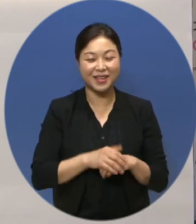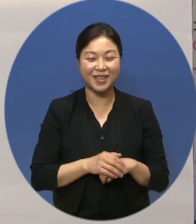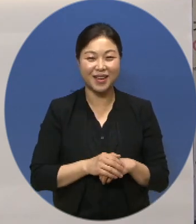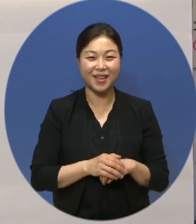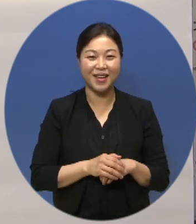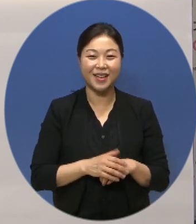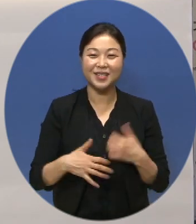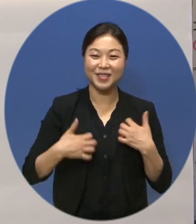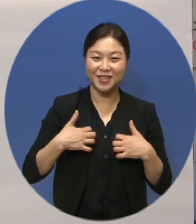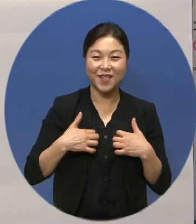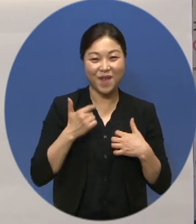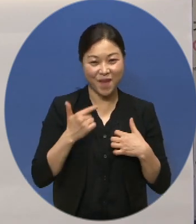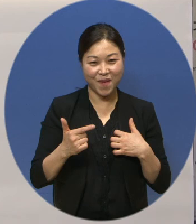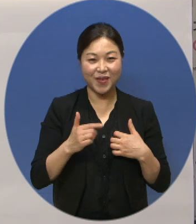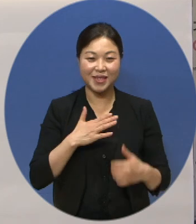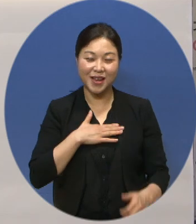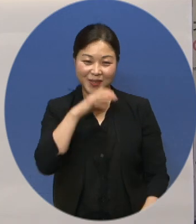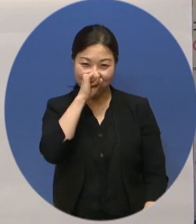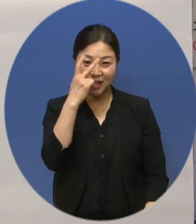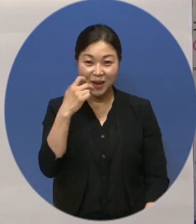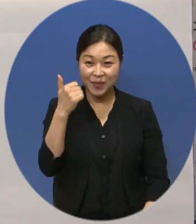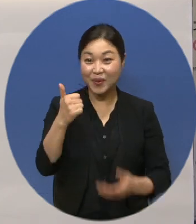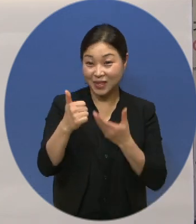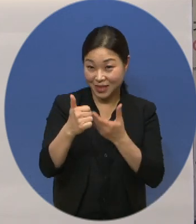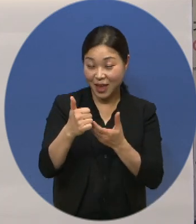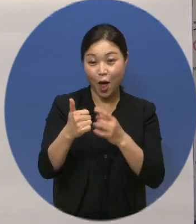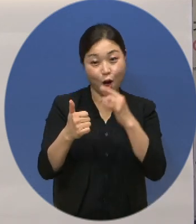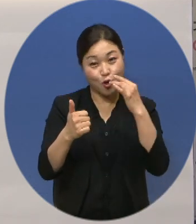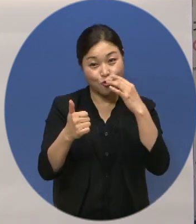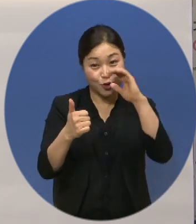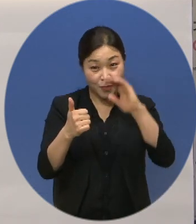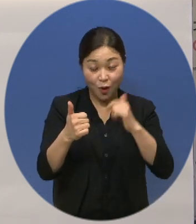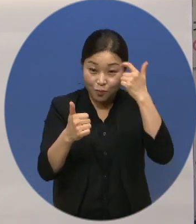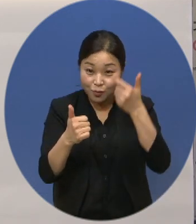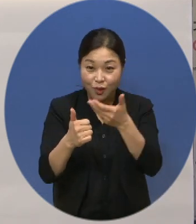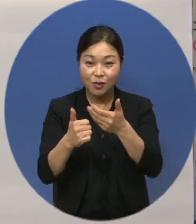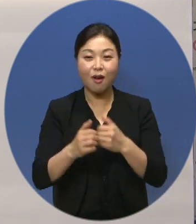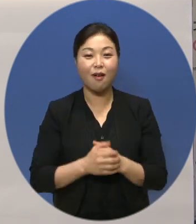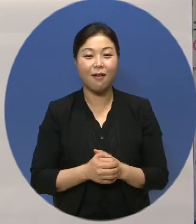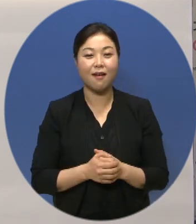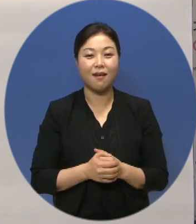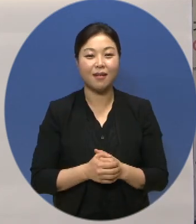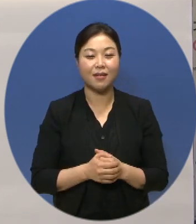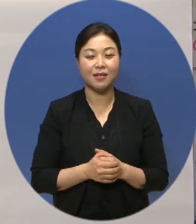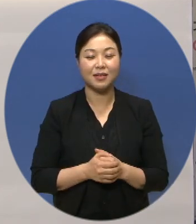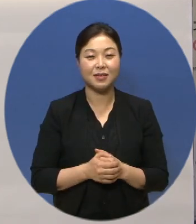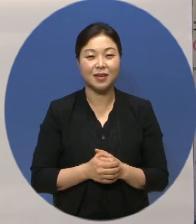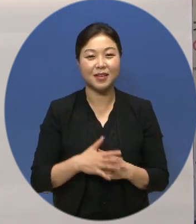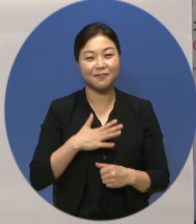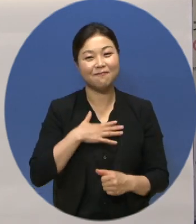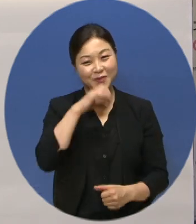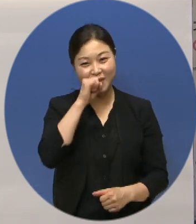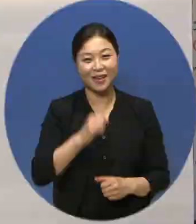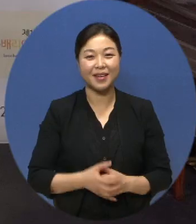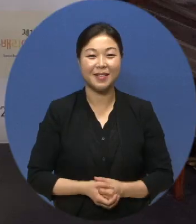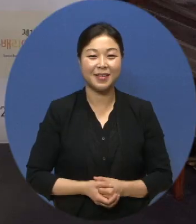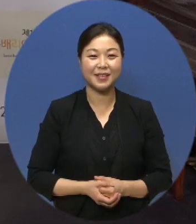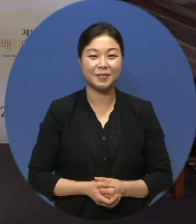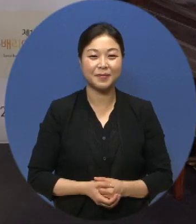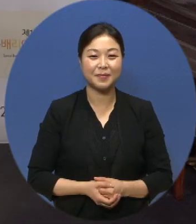즐거웠고 이제 저도 이제 좋아하는 감독님들께 궁금했던 거를 물어볼 수 있는 시간이었어가지고 네 좋았습니다.